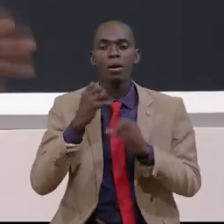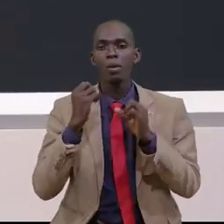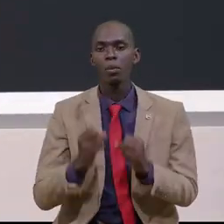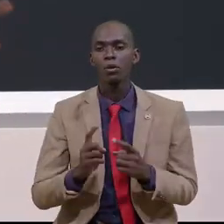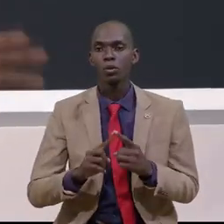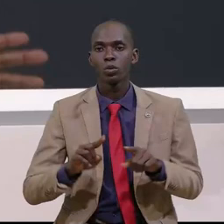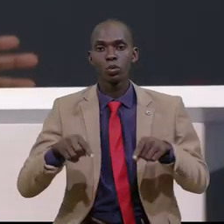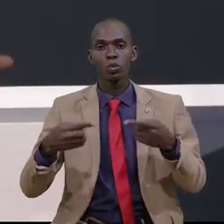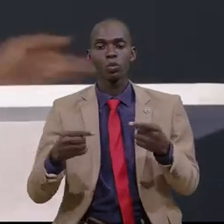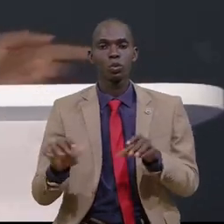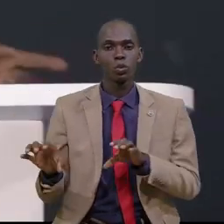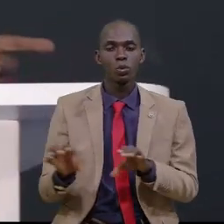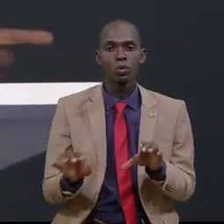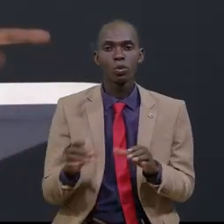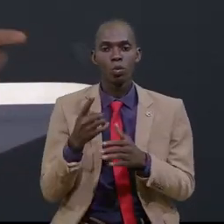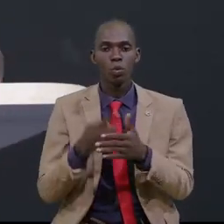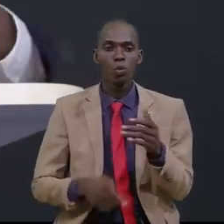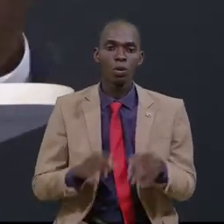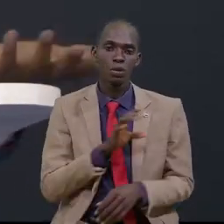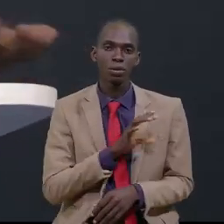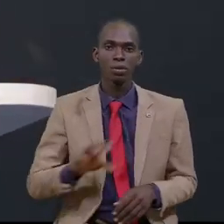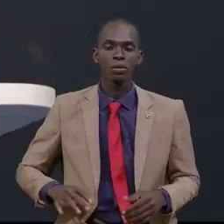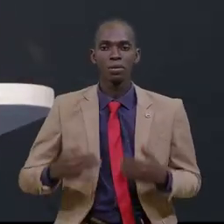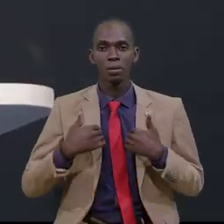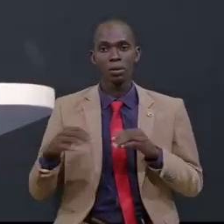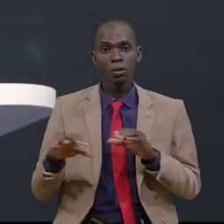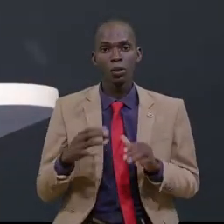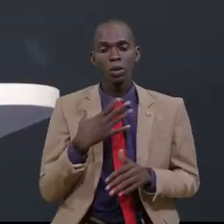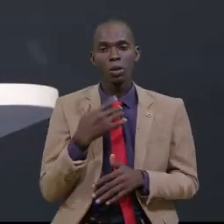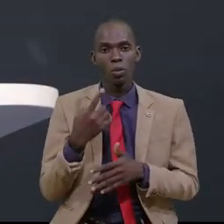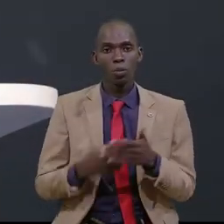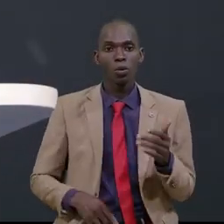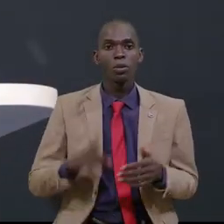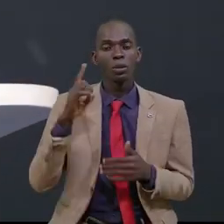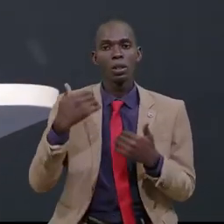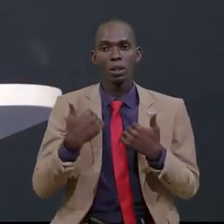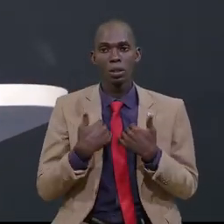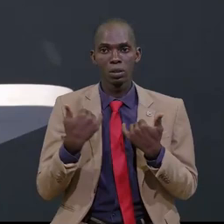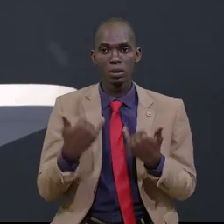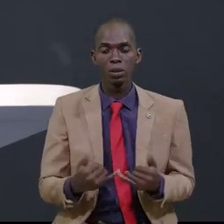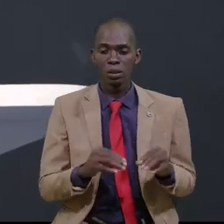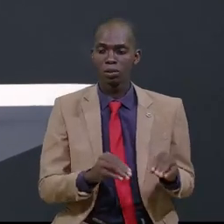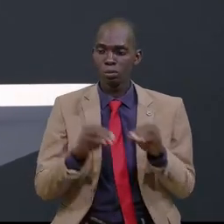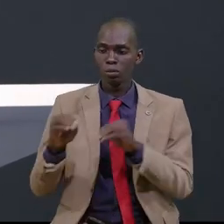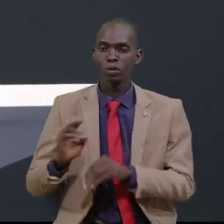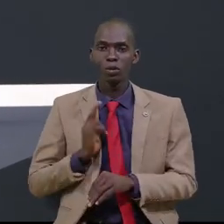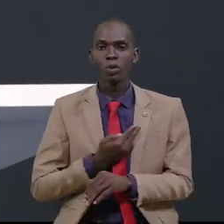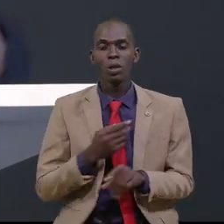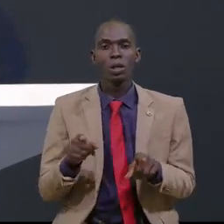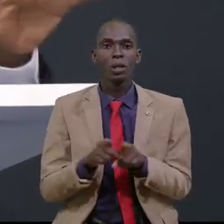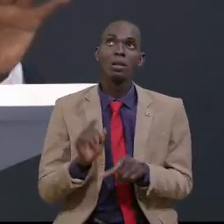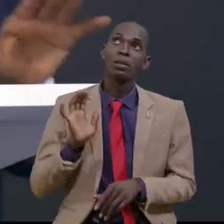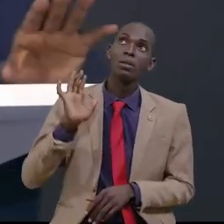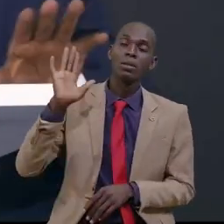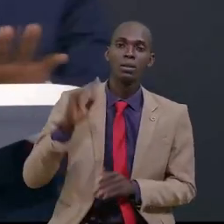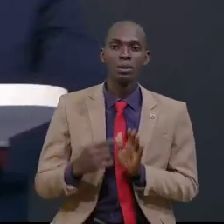nous donne la puissance d'aller faire ce que Christ a fait et ce qu'il a confié en